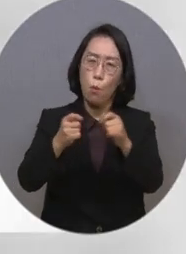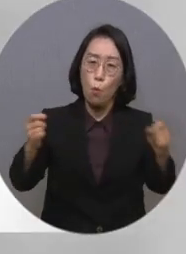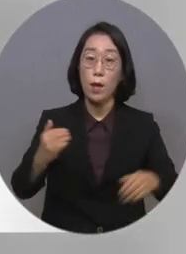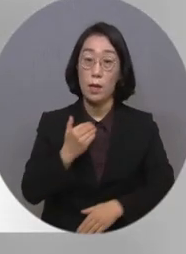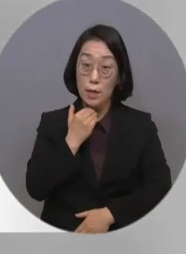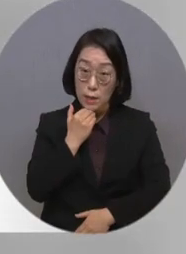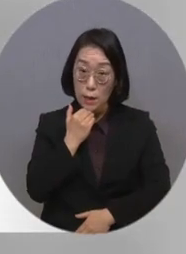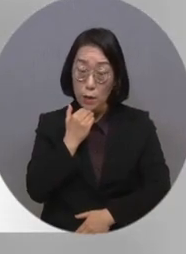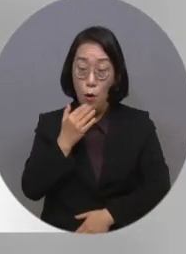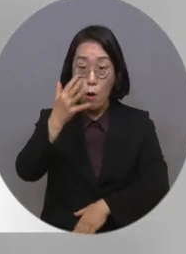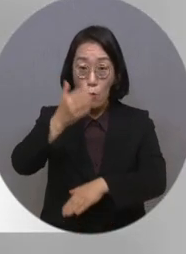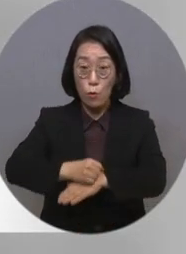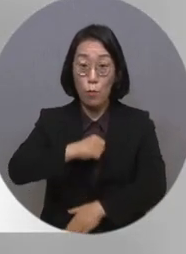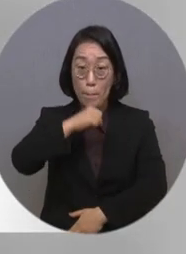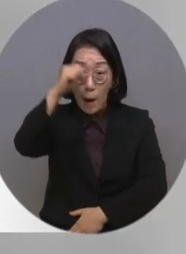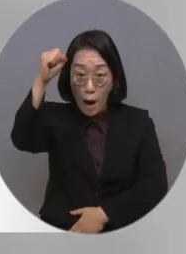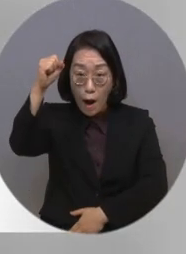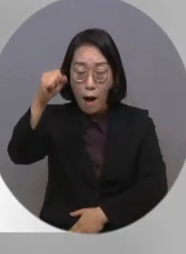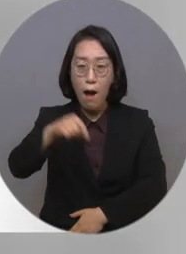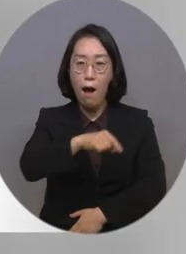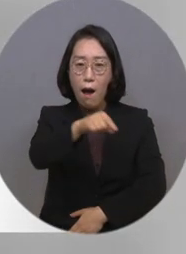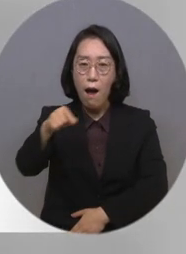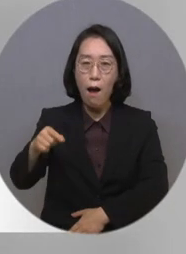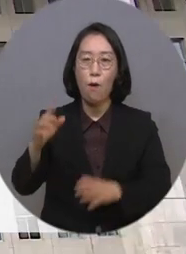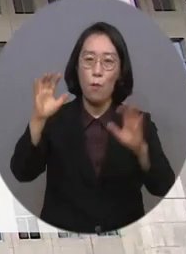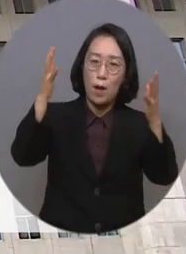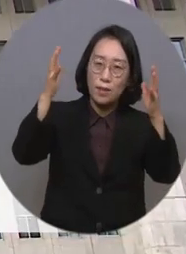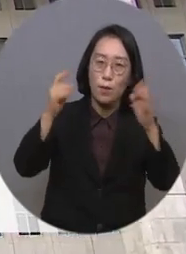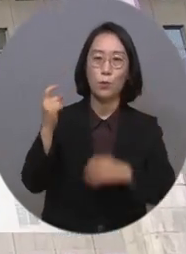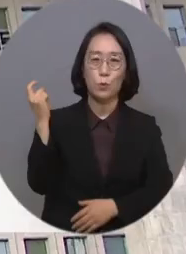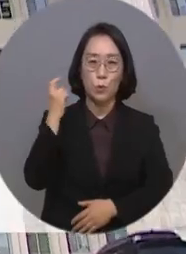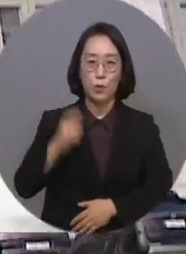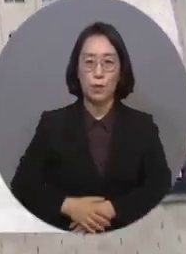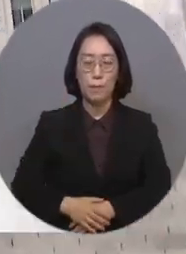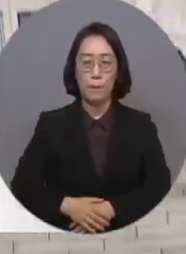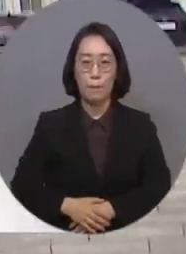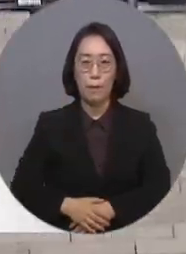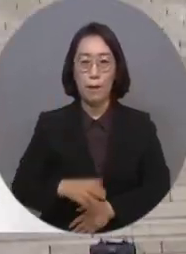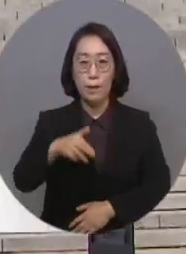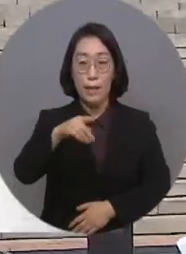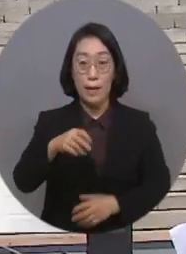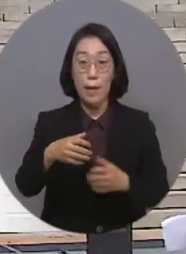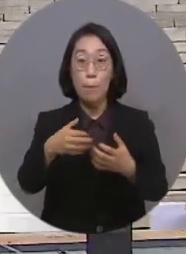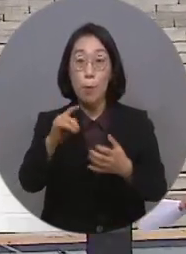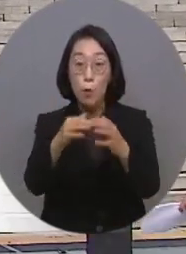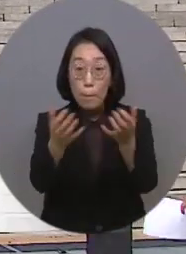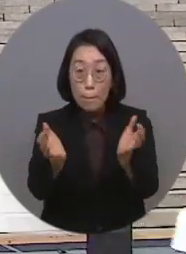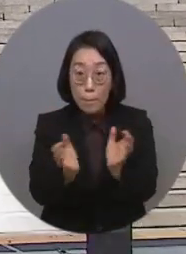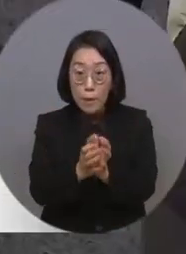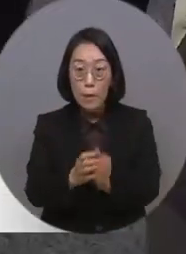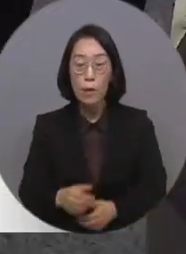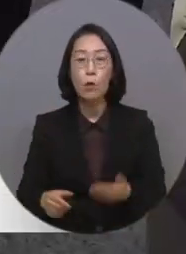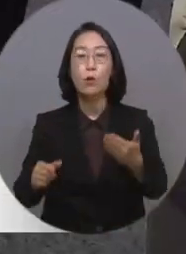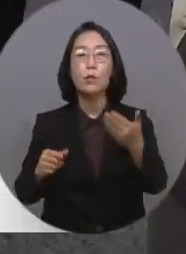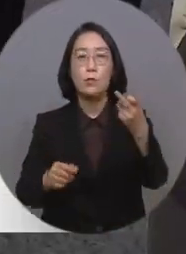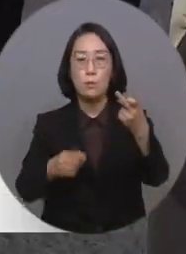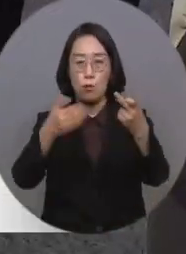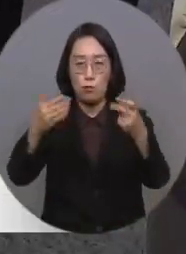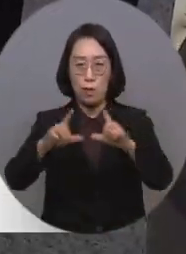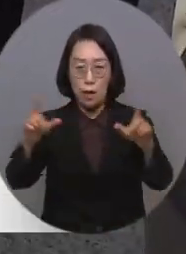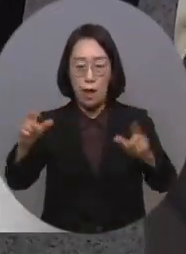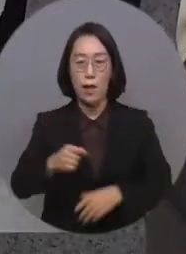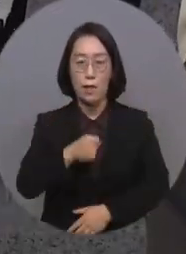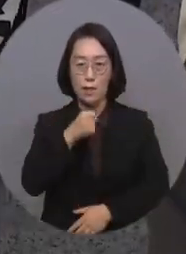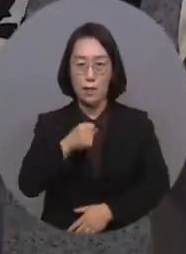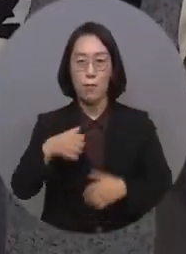비준에 각계의 환영이 쏟아졌습니다. 특히 한국장애포럼은 지난 9일 국회 앞에서 기자회견을 열고